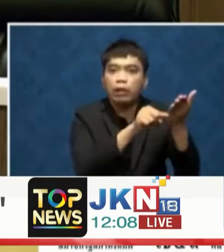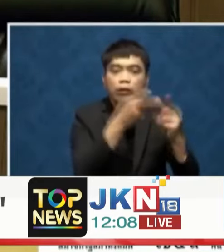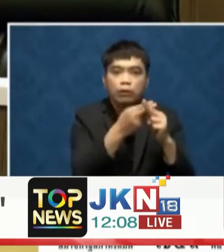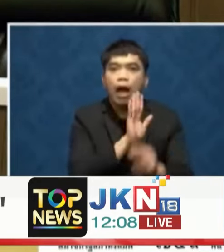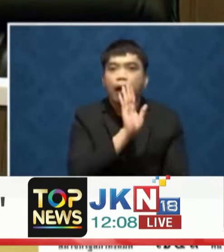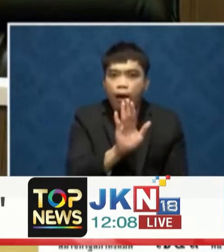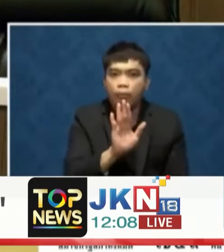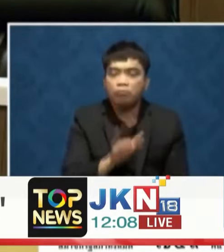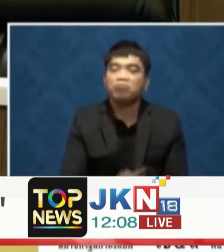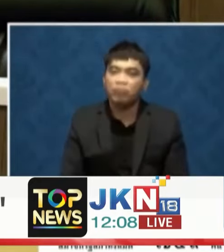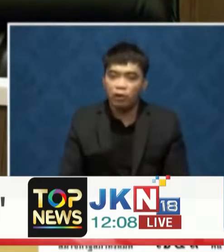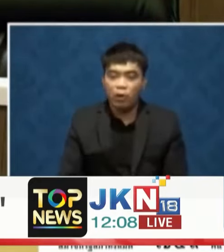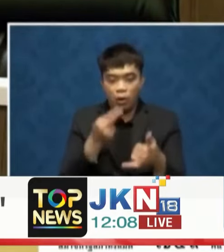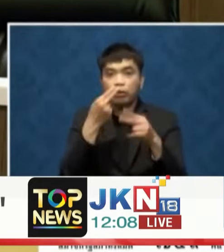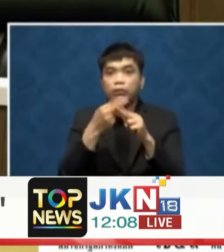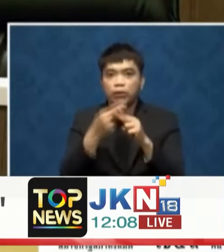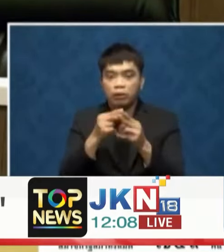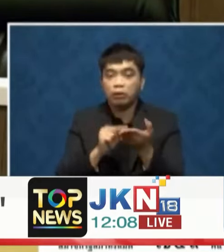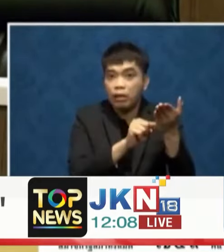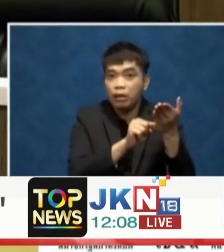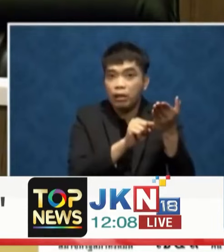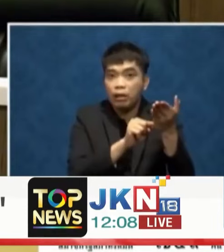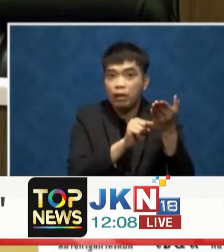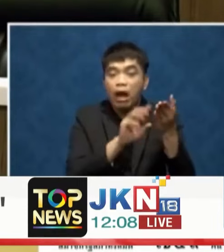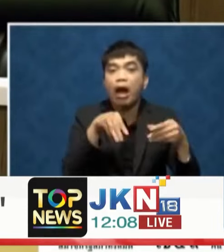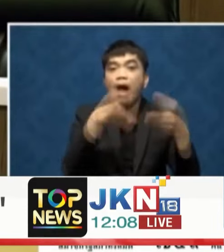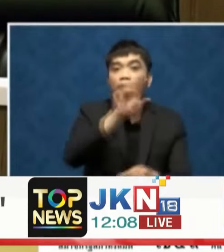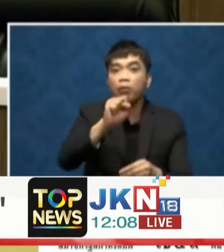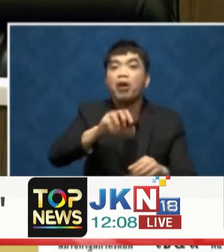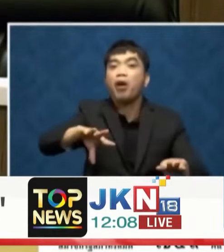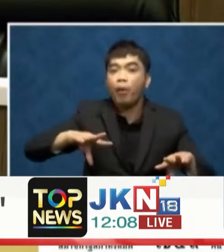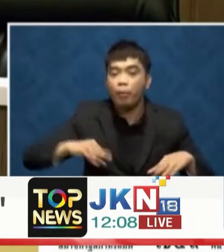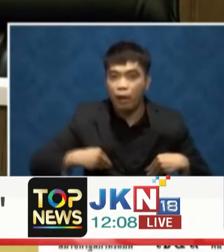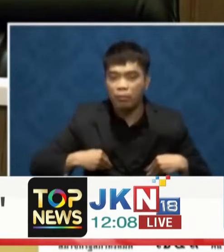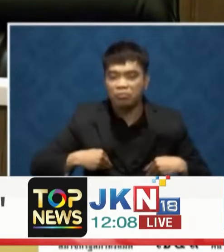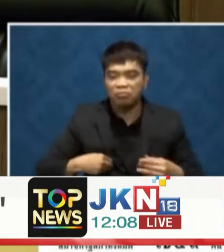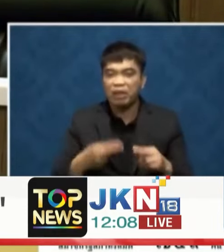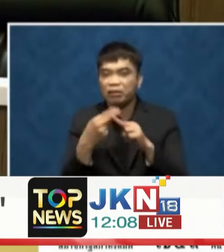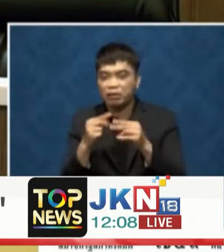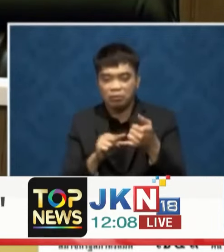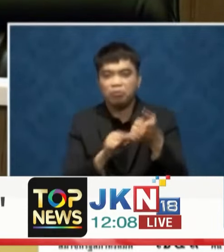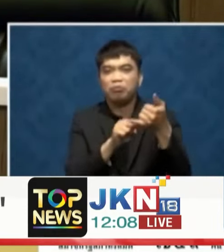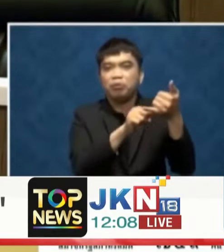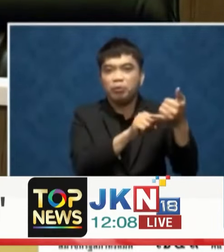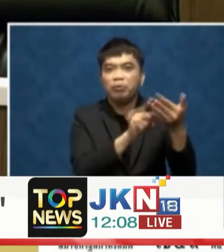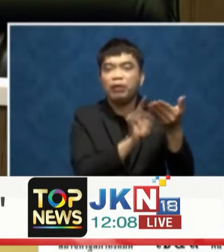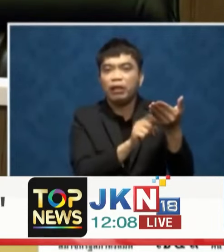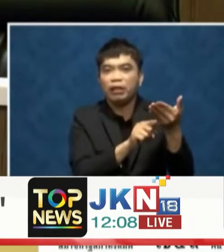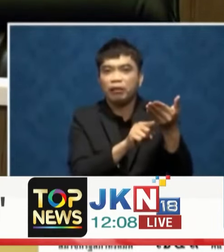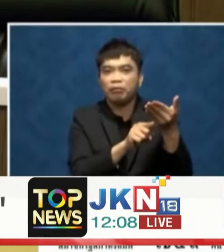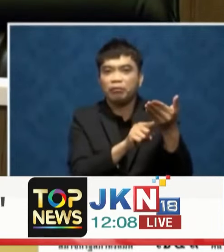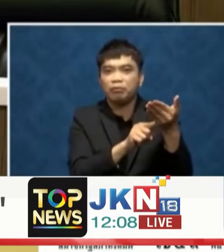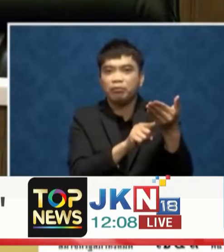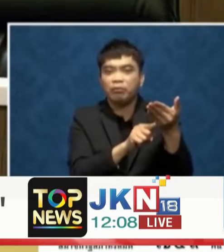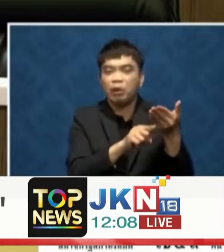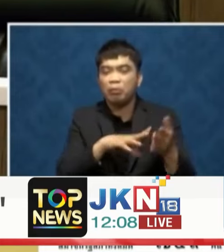ธิการคณะรัฐมนตรีถ้าคุณผู้ชมจำได้เนี่ยมันเคยมีหนังสือที่เอกสารออกมาตั้งแต่เดือนกันยายนปีที่แล้วว่า